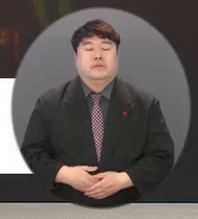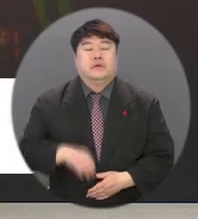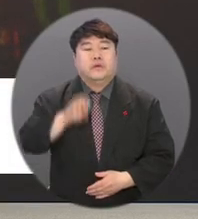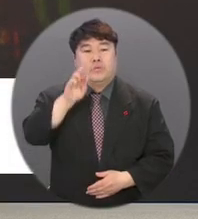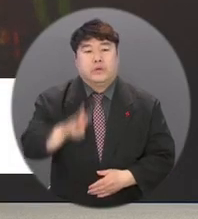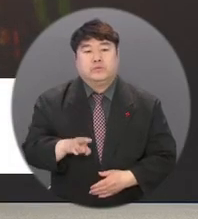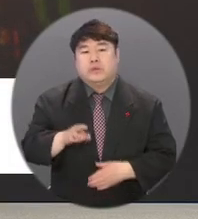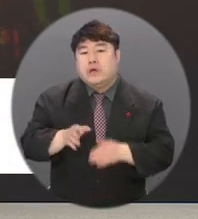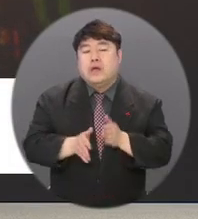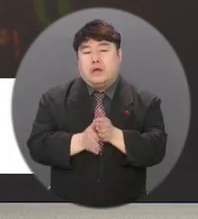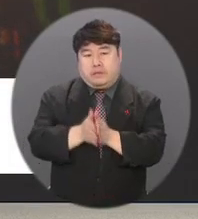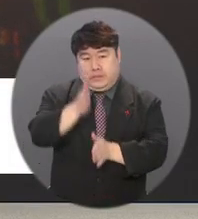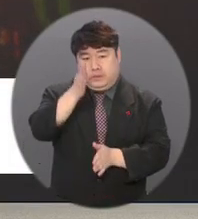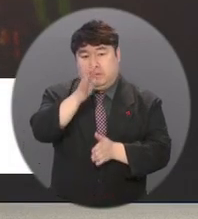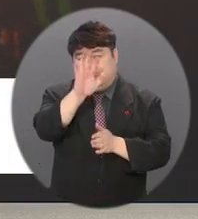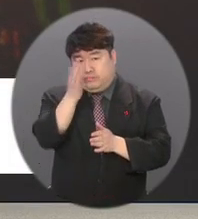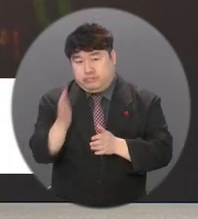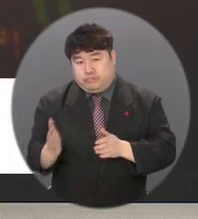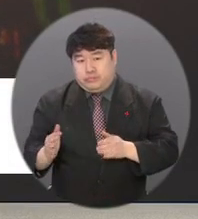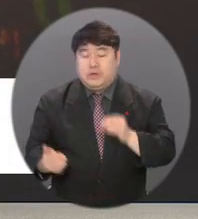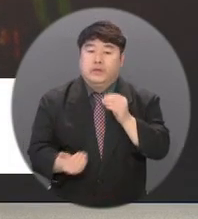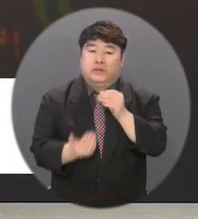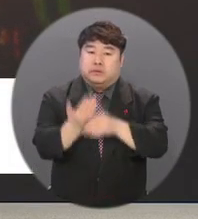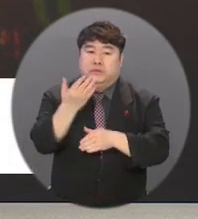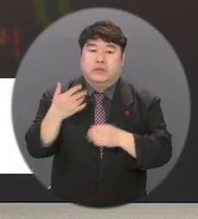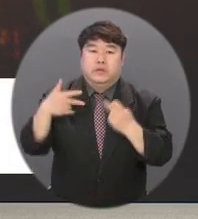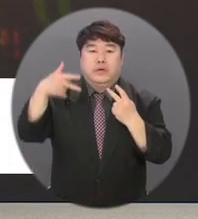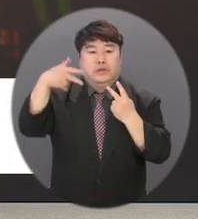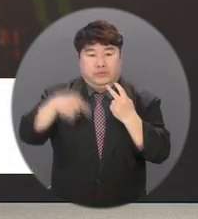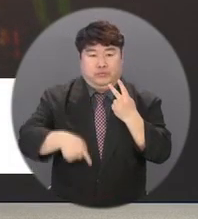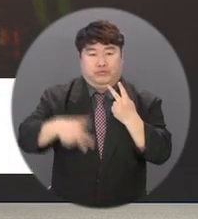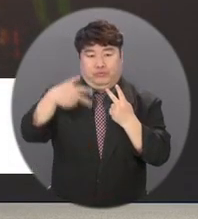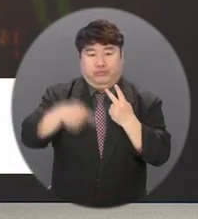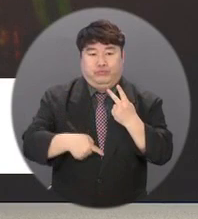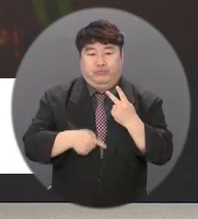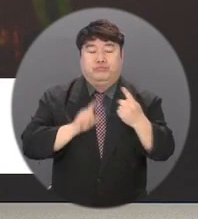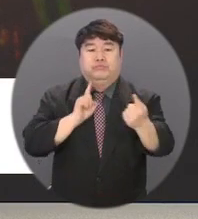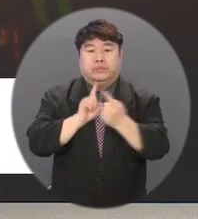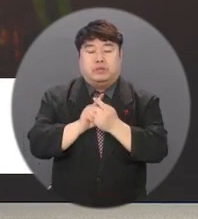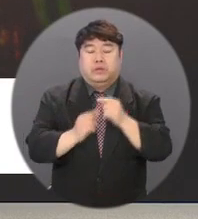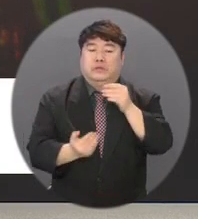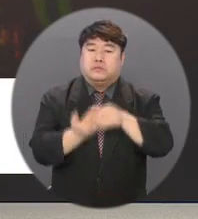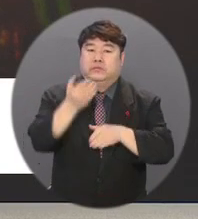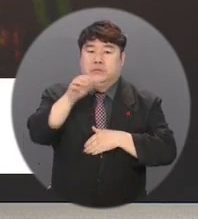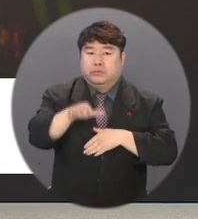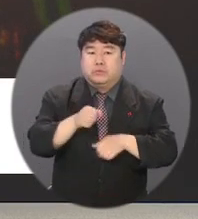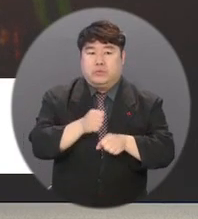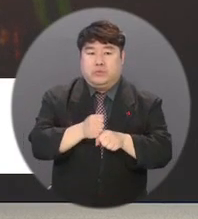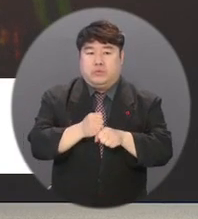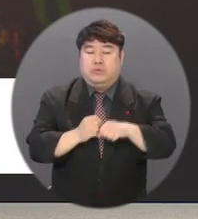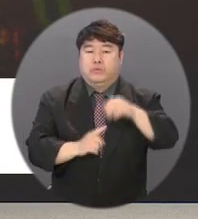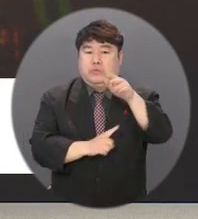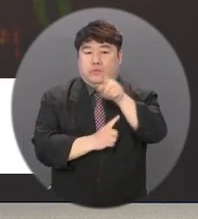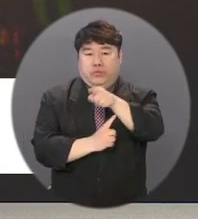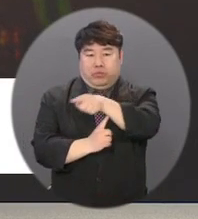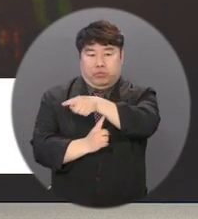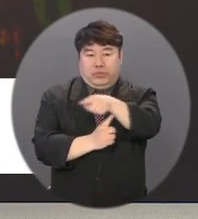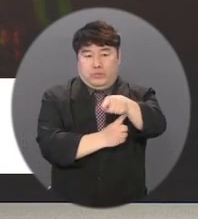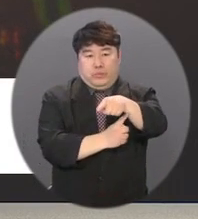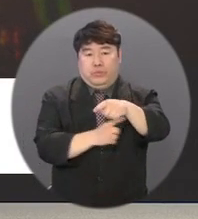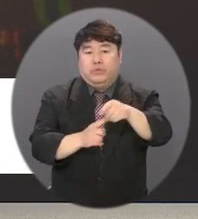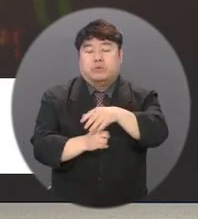광주 아이파크 아파트에서 붕괴 사고가 난 지 2주 째를 맞고 있습니다 사고현장에서 타워 크레인이 해체된 이후